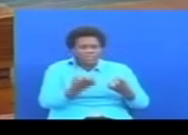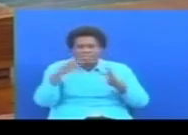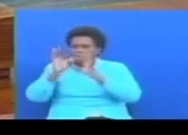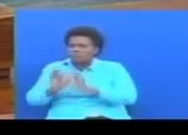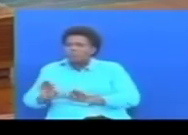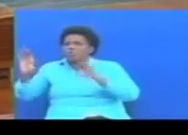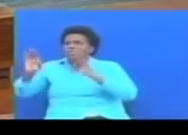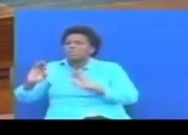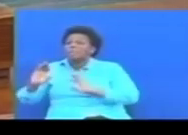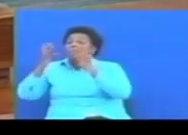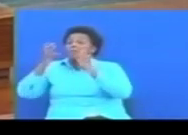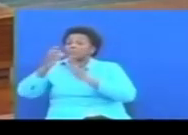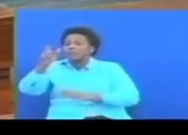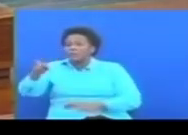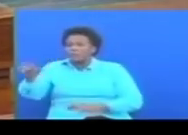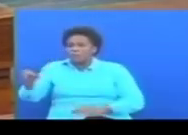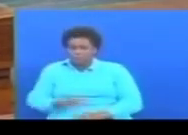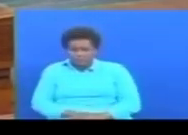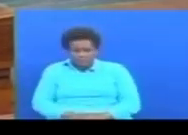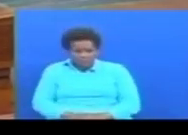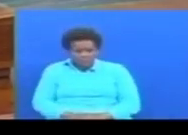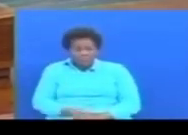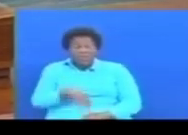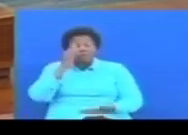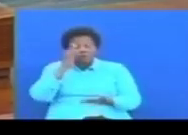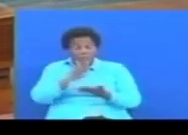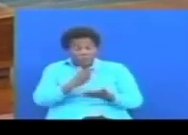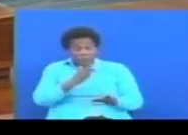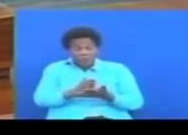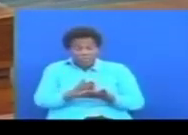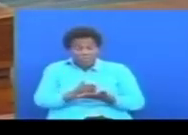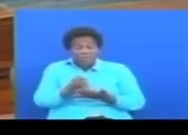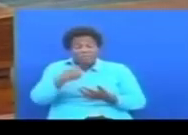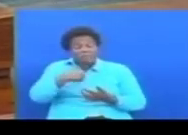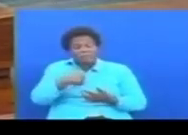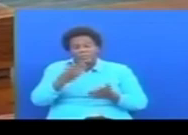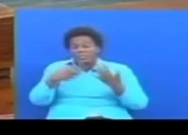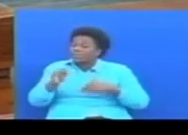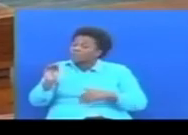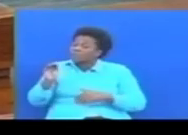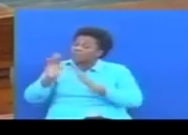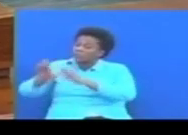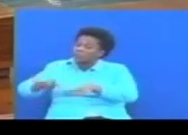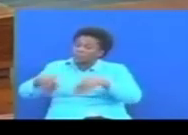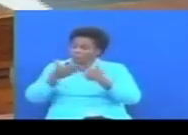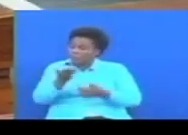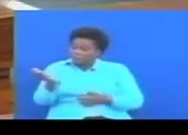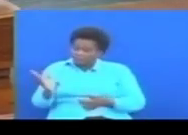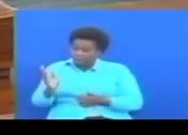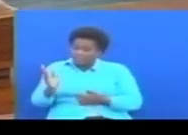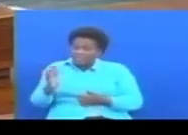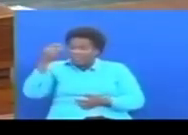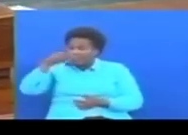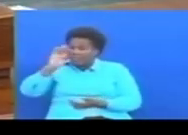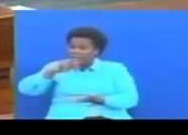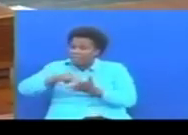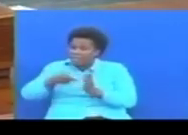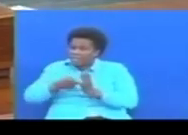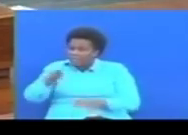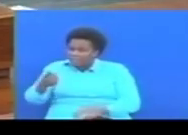ya wananchi. Pamoja na ukweli huo, napenda kuliarifu bunge lako tukufu kwamba mkakati wa serikali